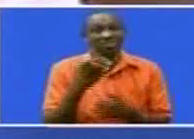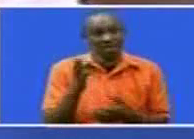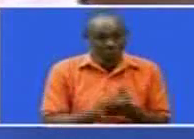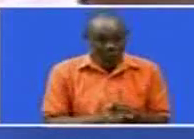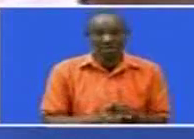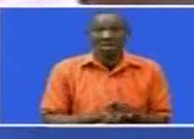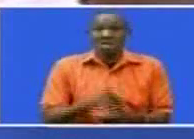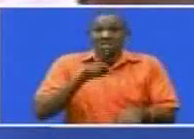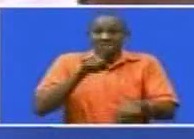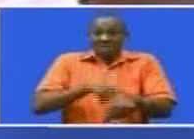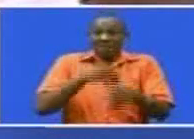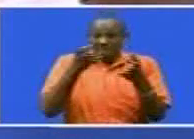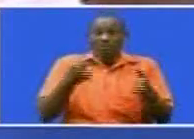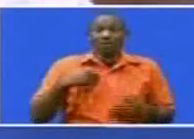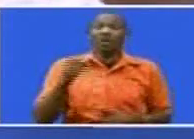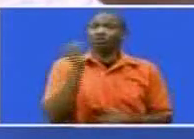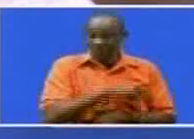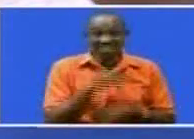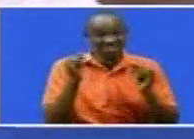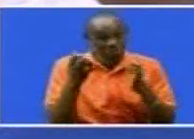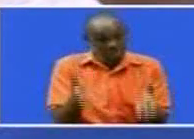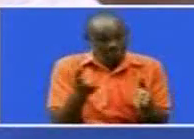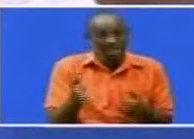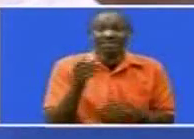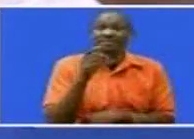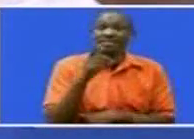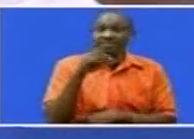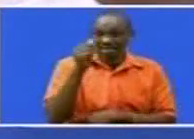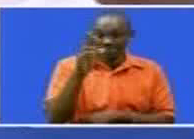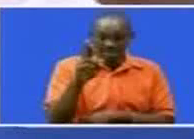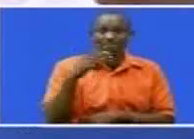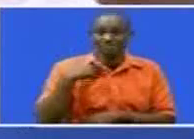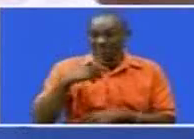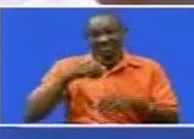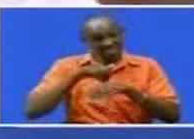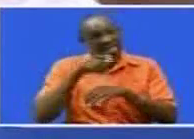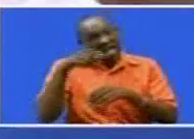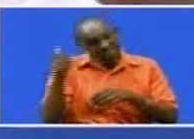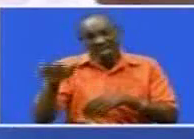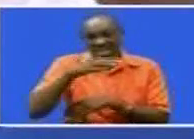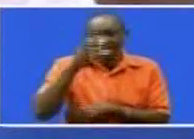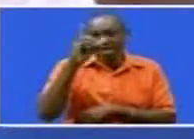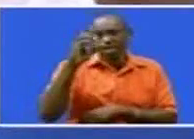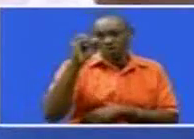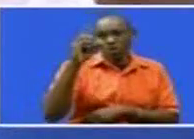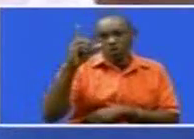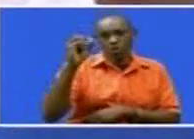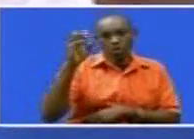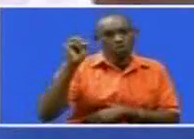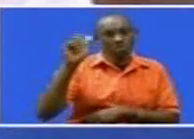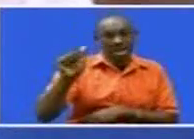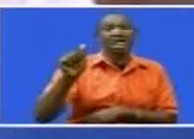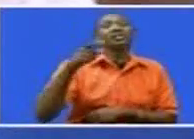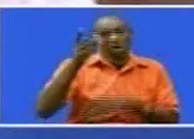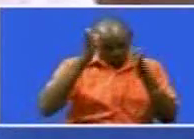Mtazamaji, hivi sasa basi katika kukamilisha taarifa zetu hapa jijini Dar es Salaam na kupeleka katika sehemu ya Dodoma ambako mwanahabari mwenzangu